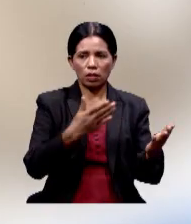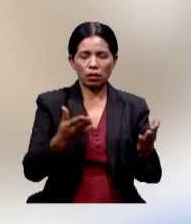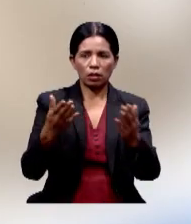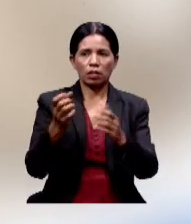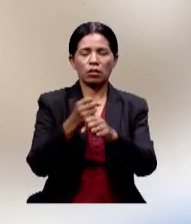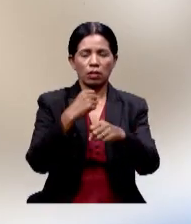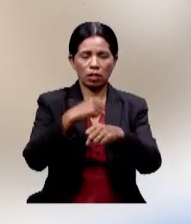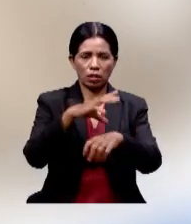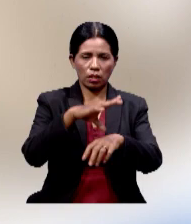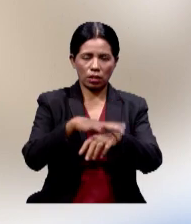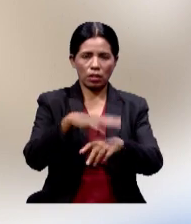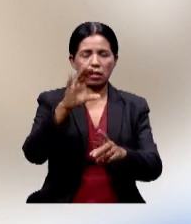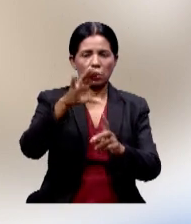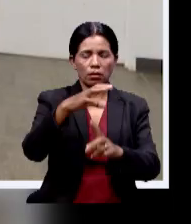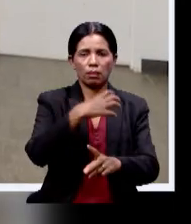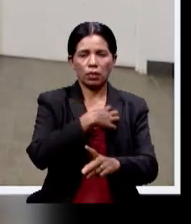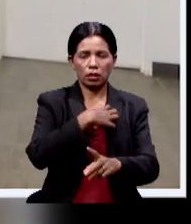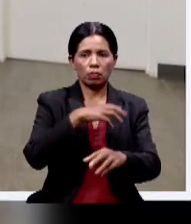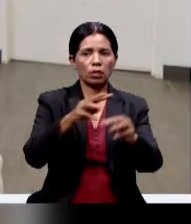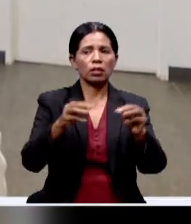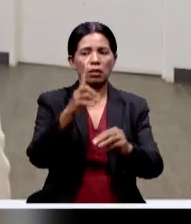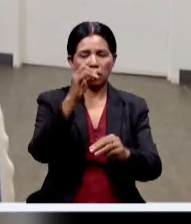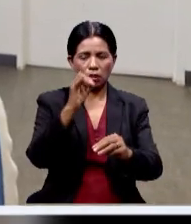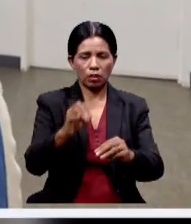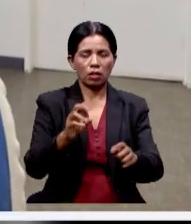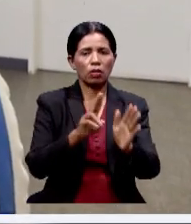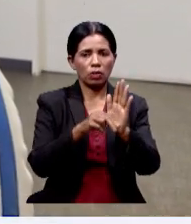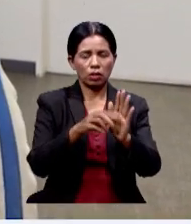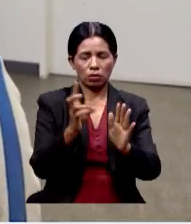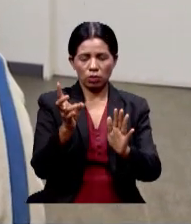halu detensaun ia sela komandu Pentel Munisipi Dili durante orasi tunur resin